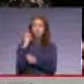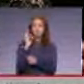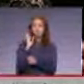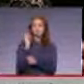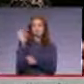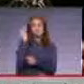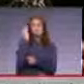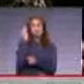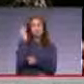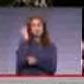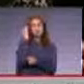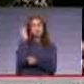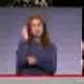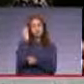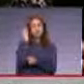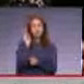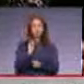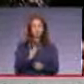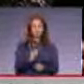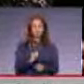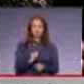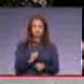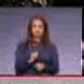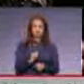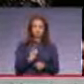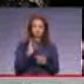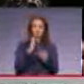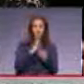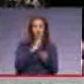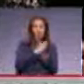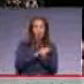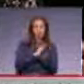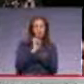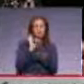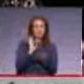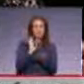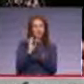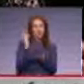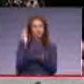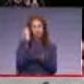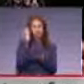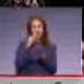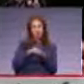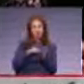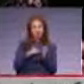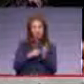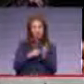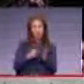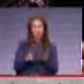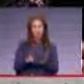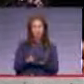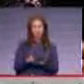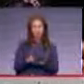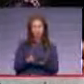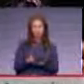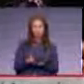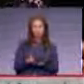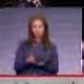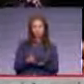ان انا اقول لهم ازاي بتحضر، ازاي بتهيئ، ازاي بعمل ده، لان ده في كل